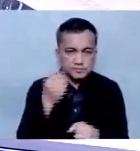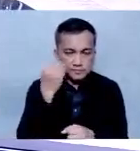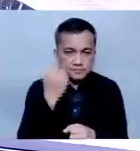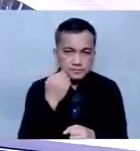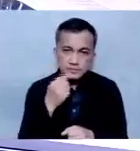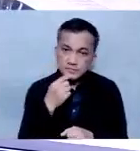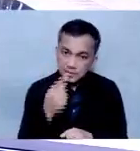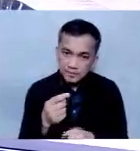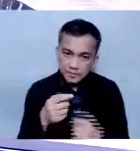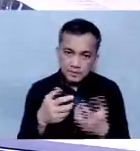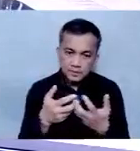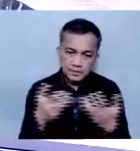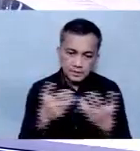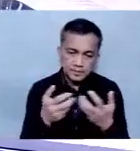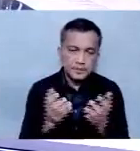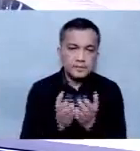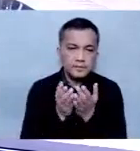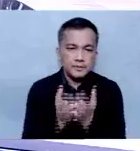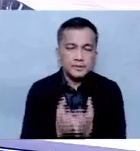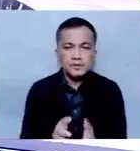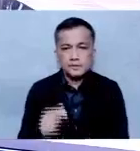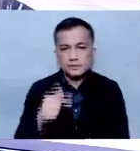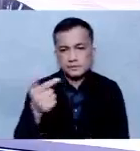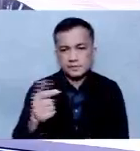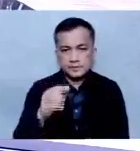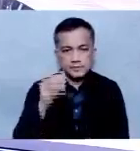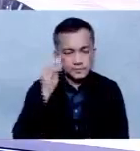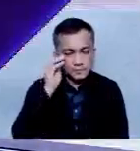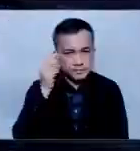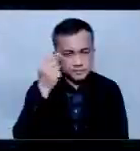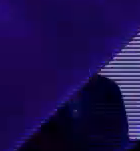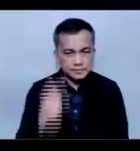mga rubber boats. Nasa frontline na balita ngayon, Mon Gualvez.